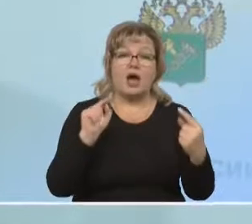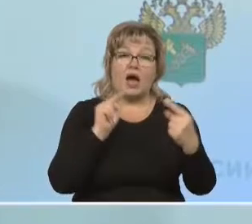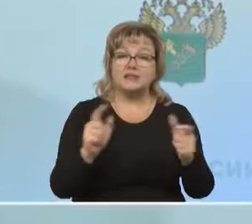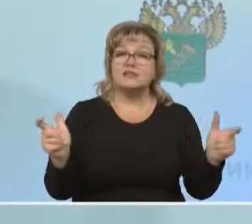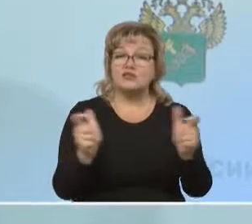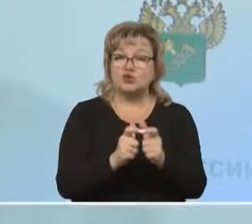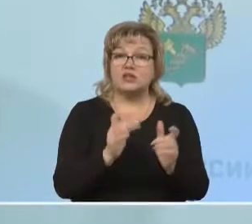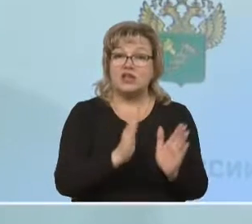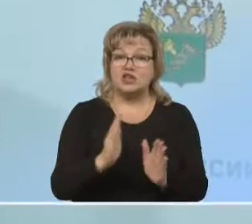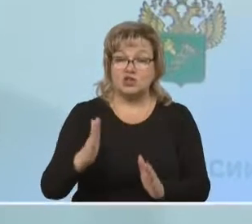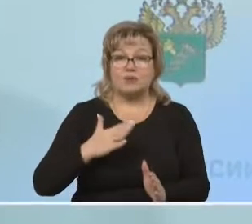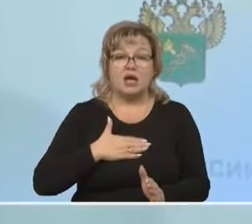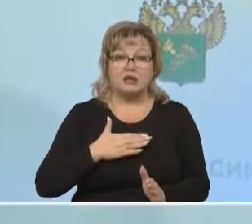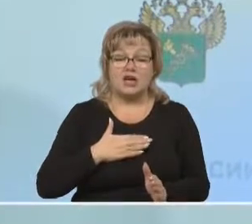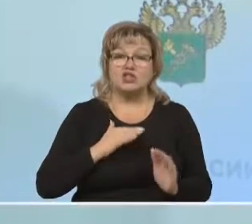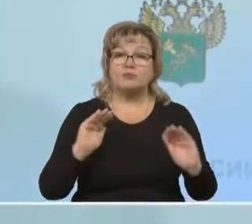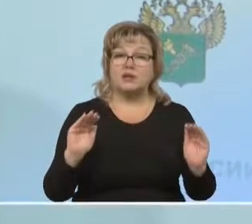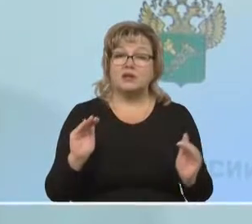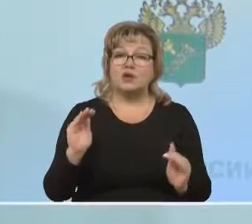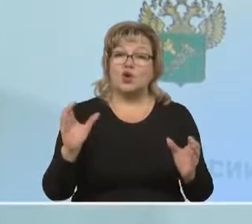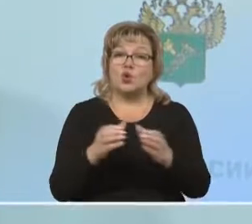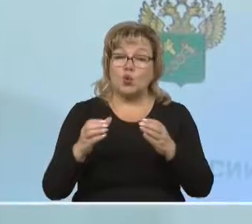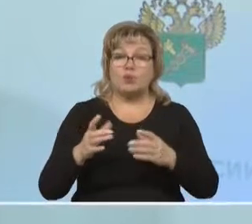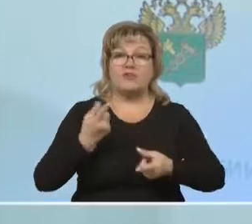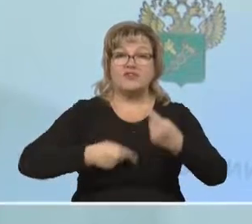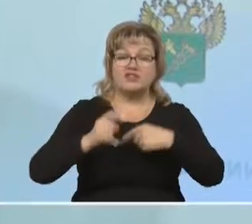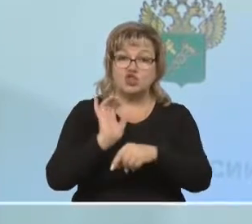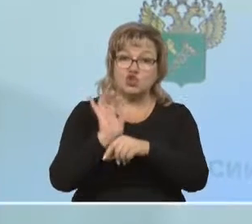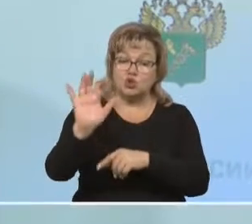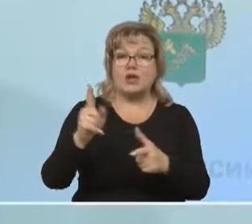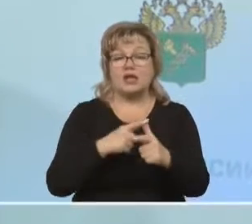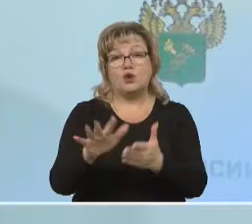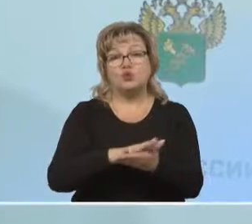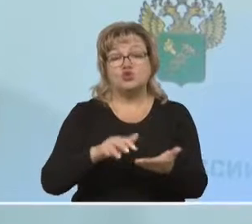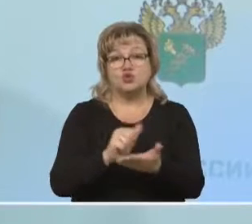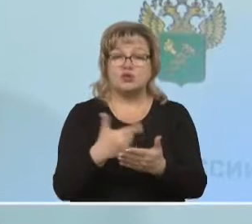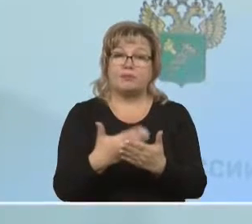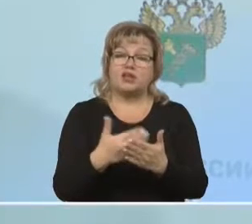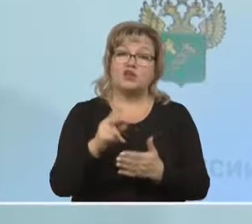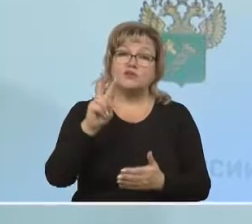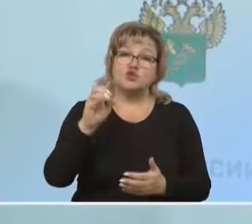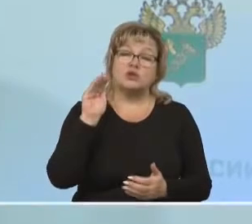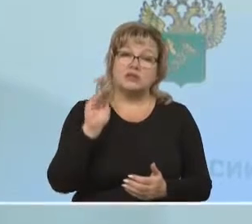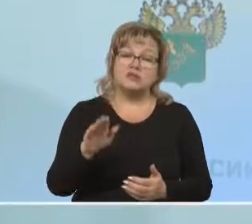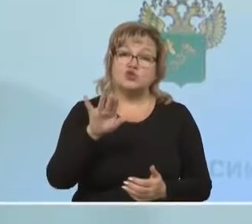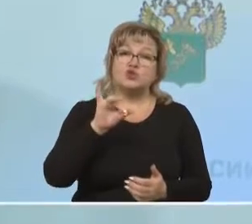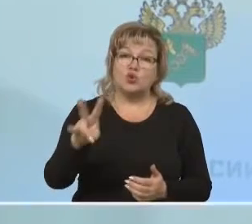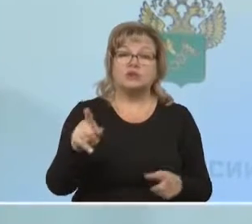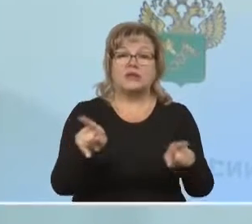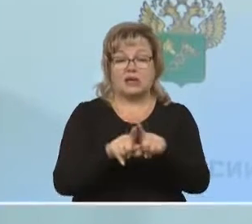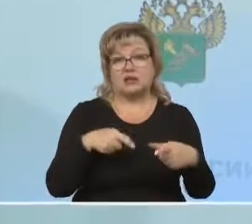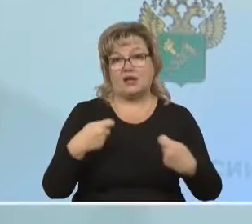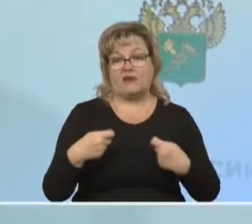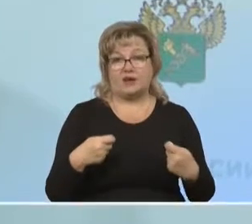антисанкционного режима нашими мобильными группами возвращено либо уничтожено порядка 200 000 тонн таких